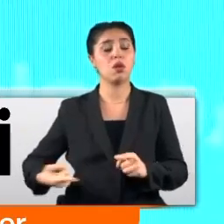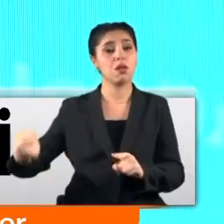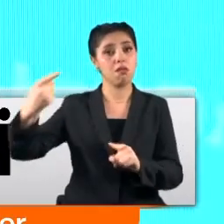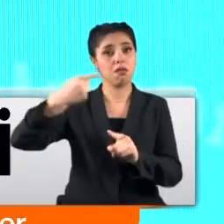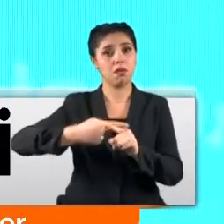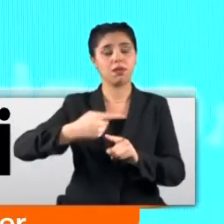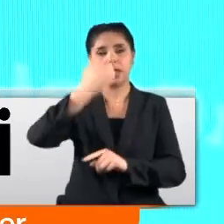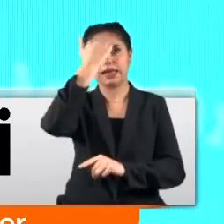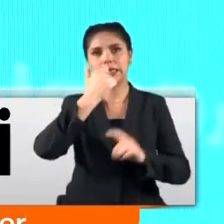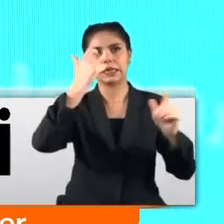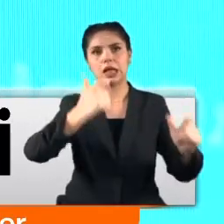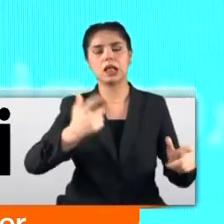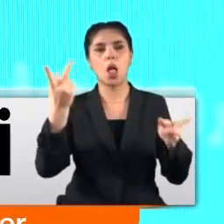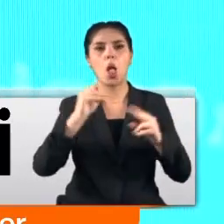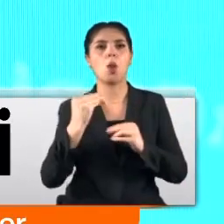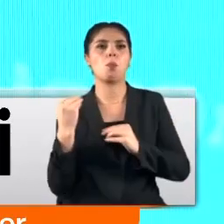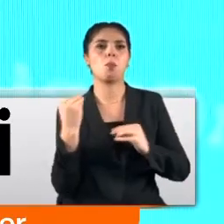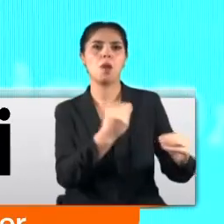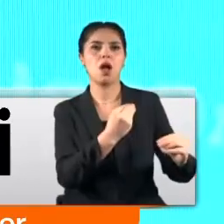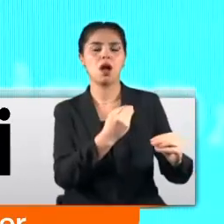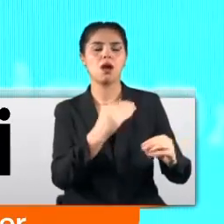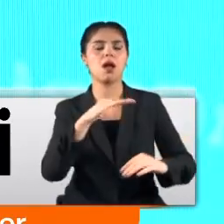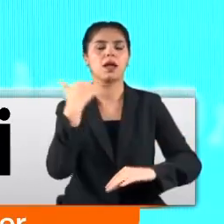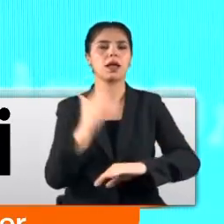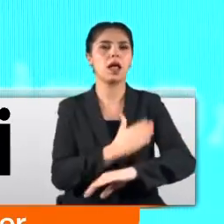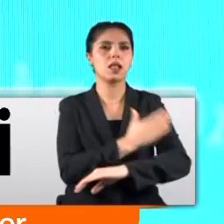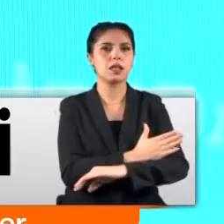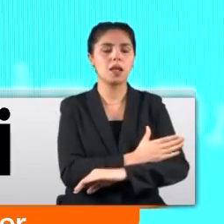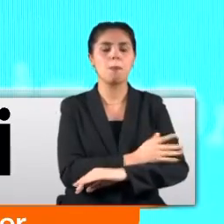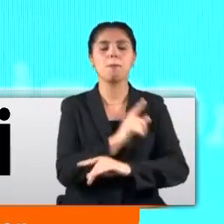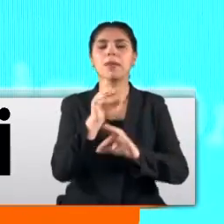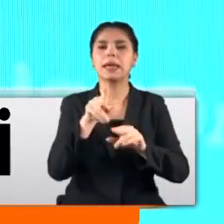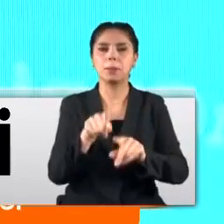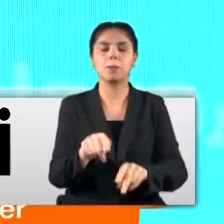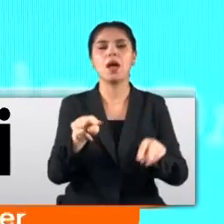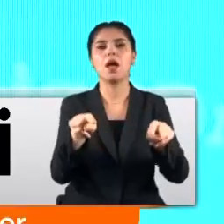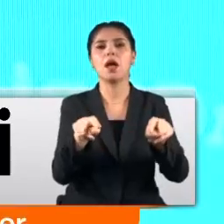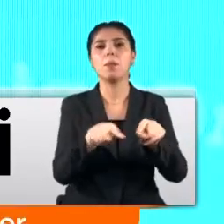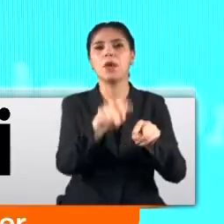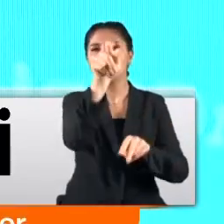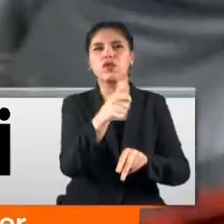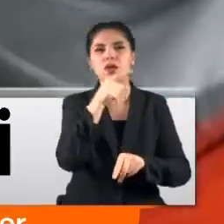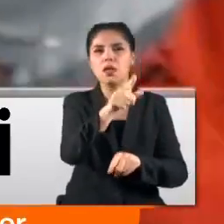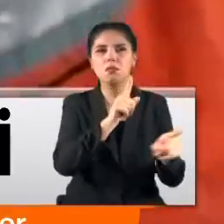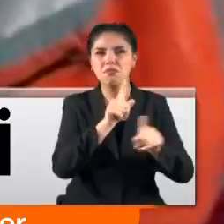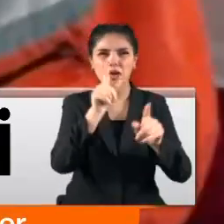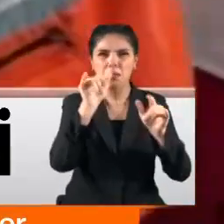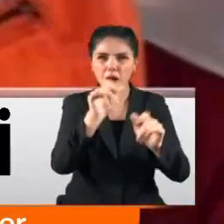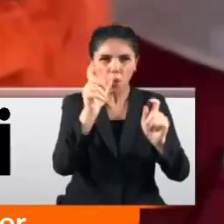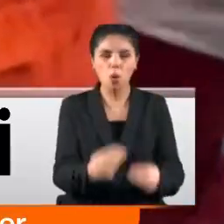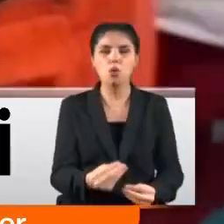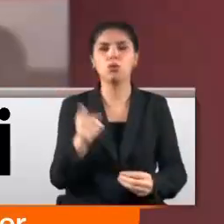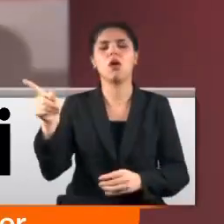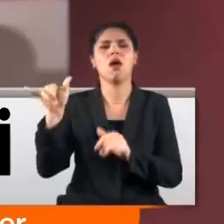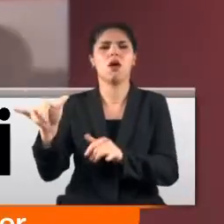netenyahu meselenin Gazze veya ramallah olmadığını kameralar önünde bizzat ifşa